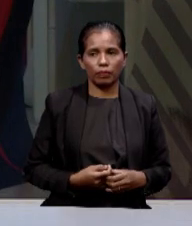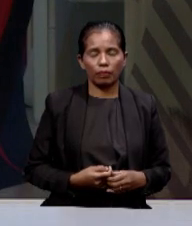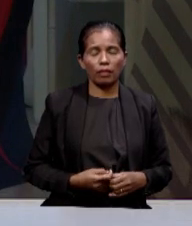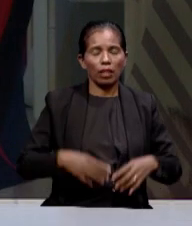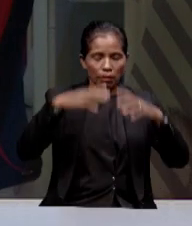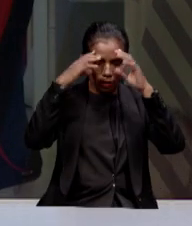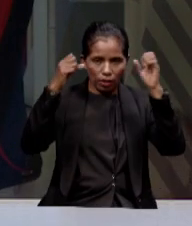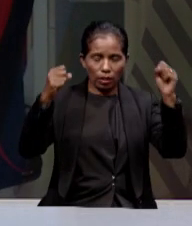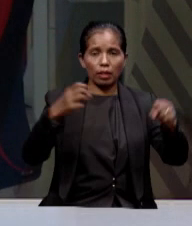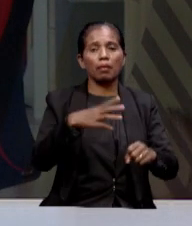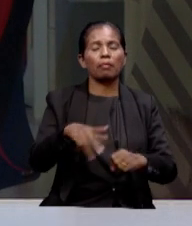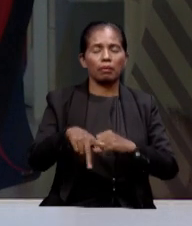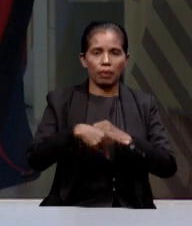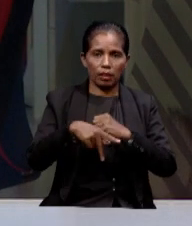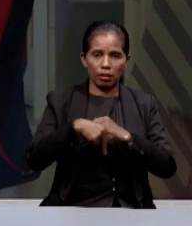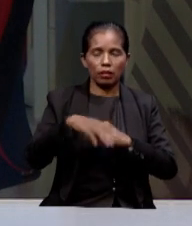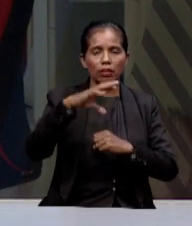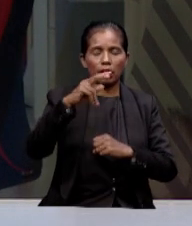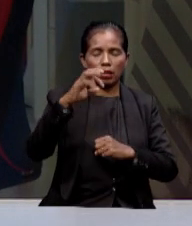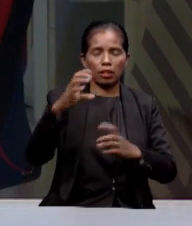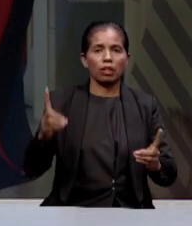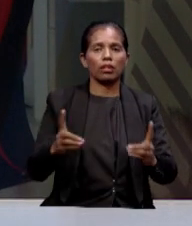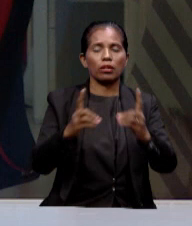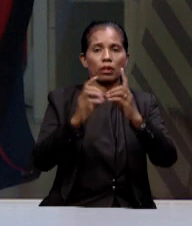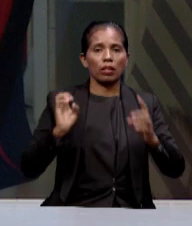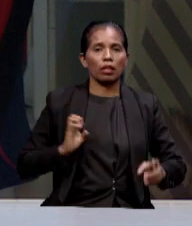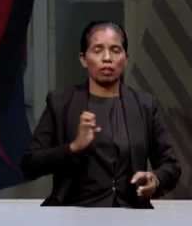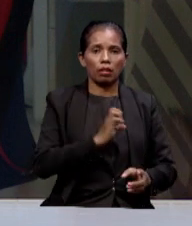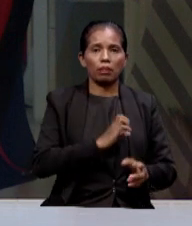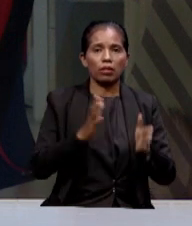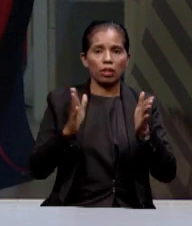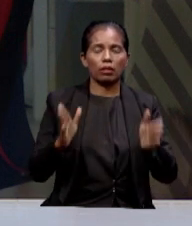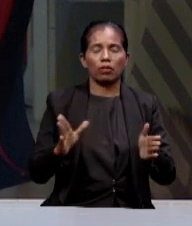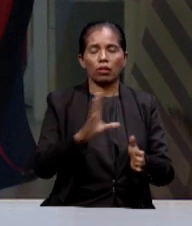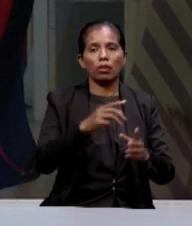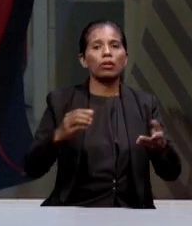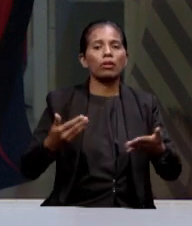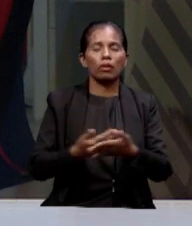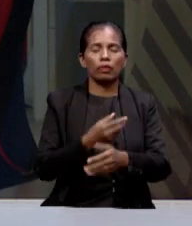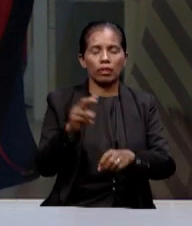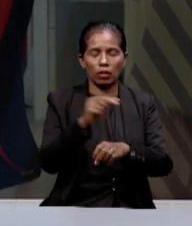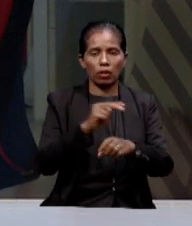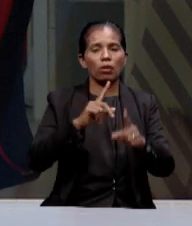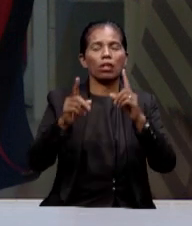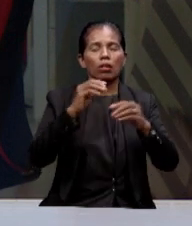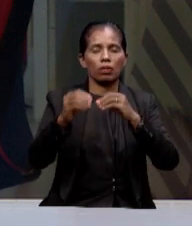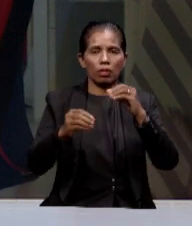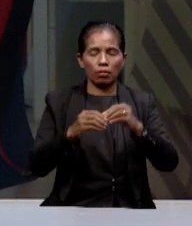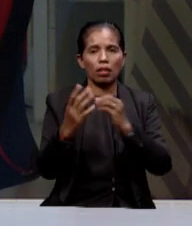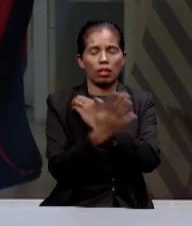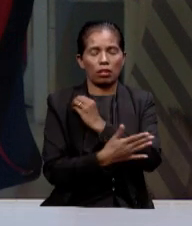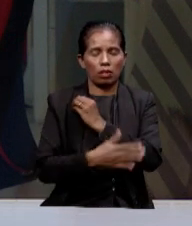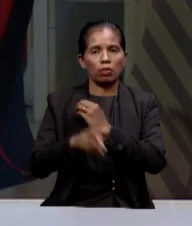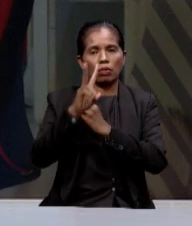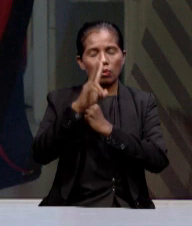Presidente Partido CNRT hasoru malu ho embaixador Nova Zelândia kualia konaba kooperasaun servisu entre na sang ruah.